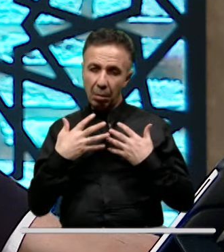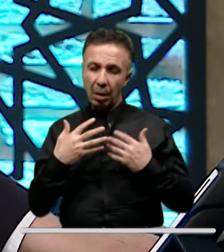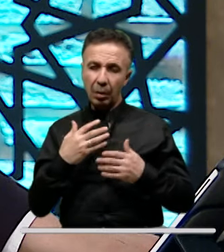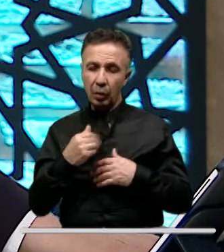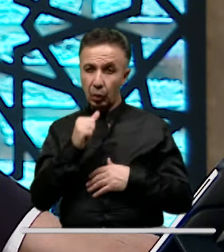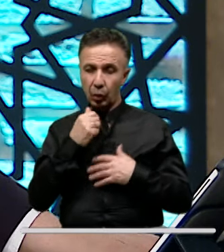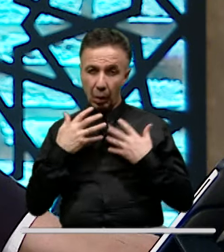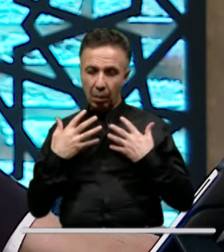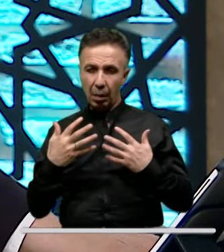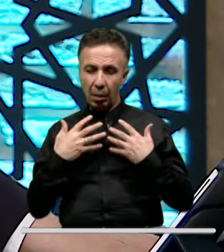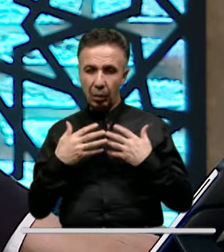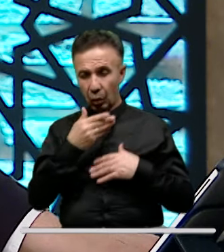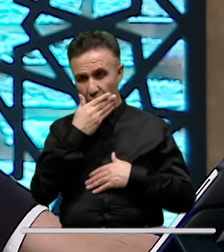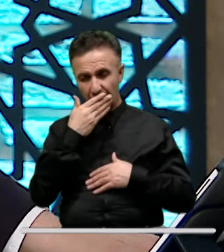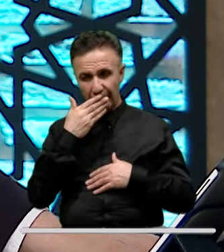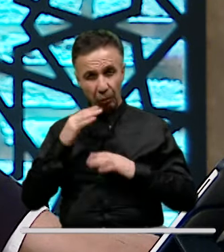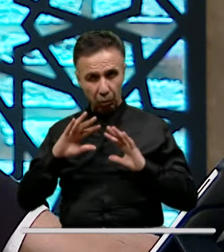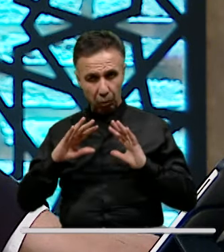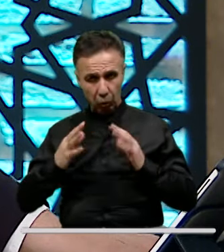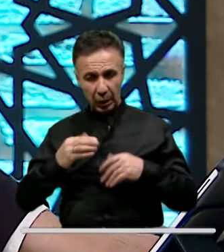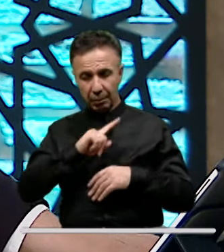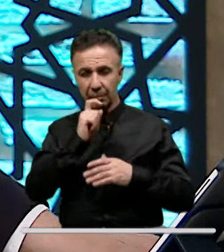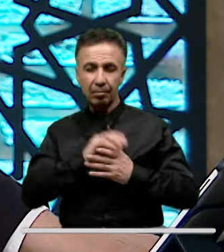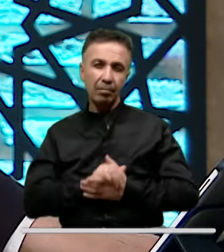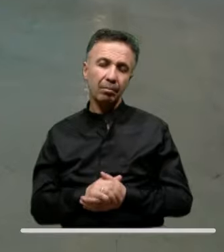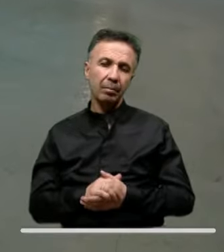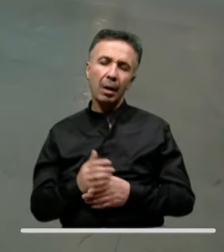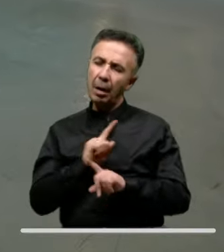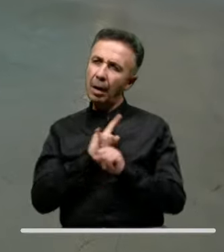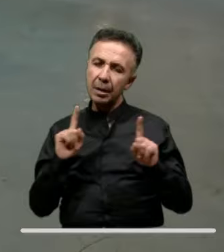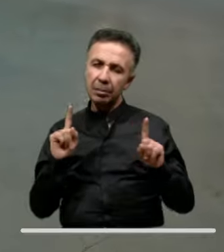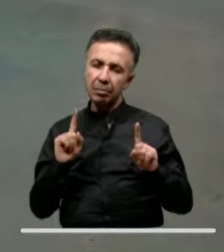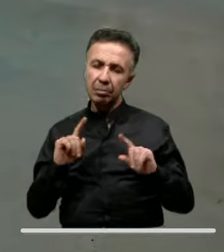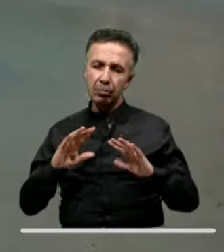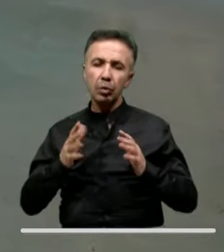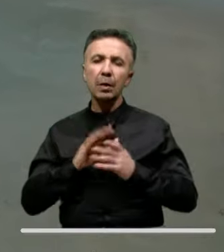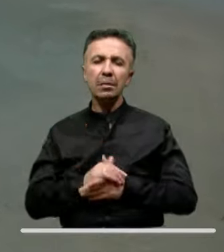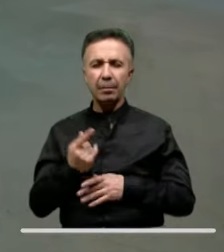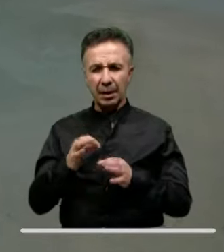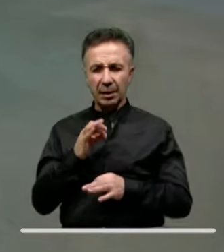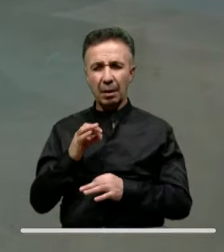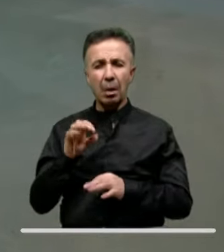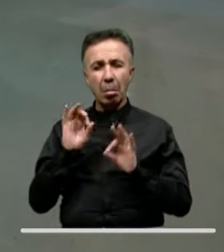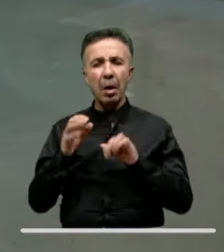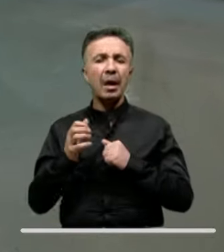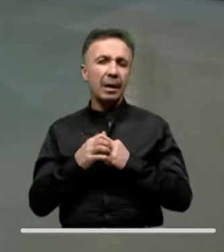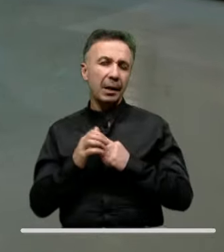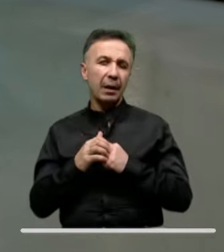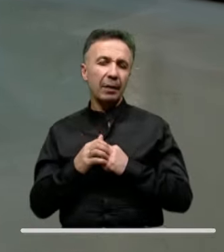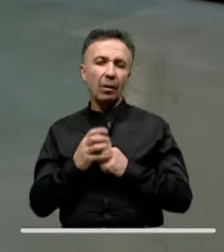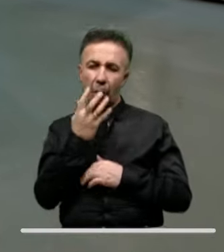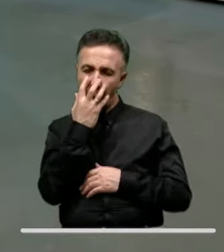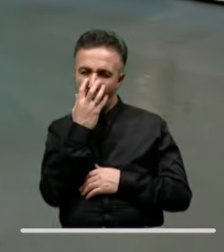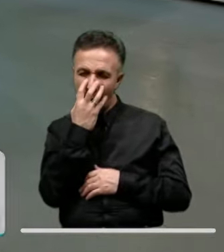su veriliyor diyor. Acaba bu orucuma zarar verir mi? Hayır, asla. Yani bir insan bu tür tedavilerde o buhar